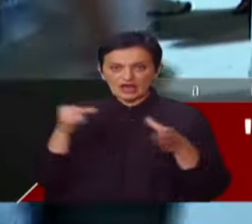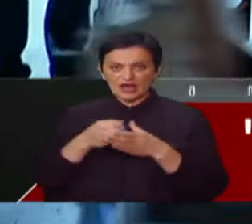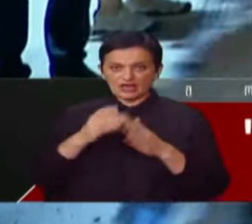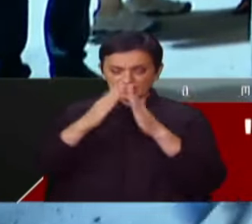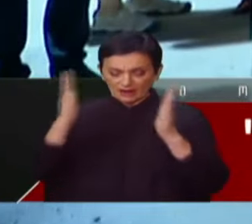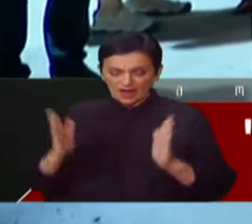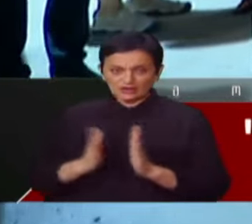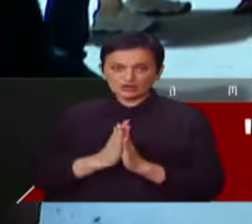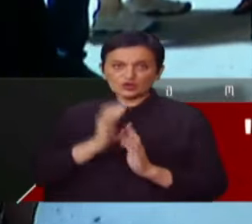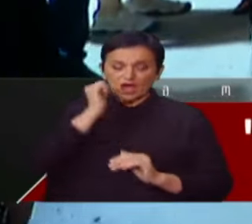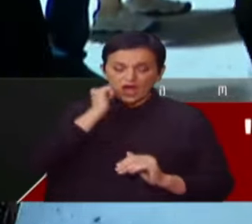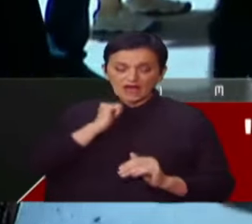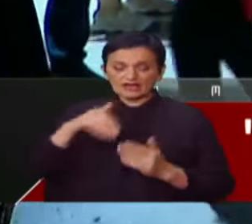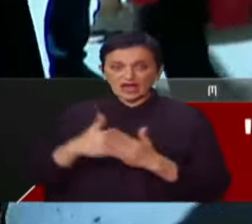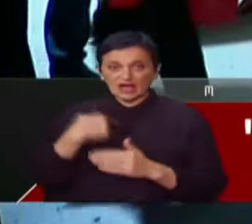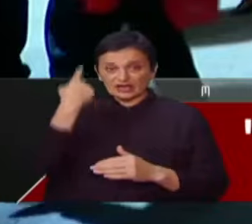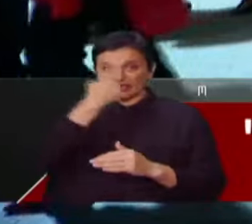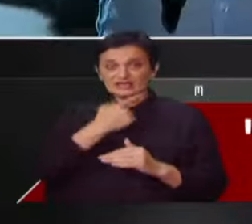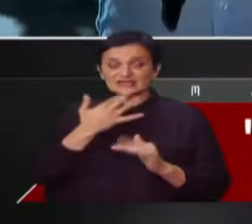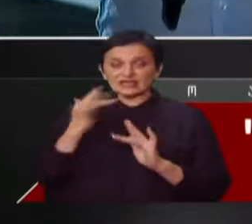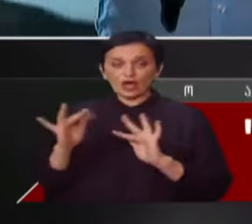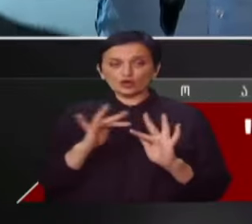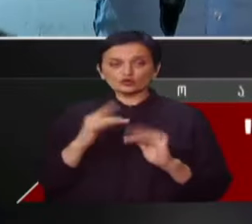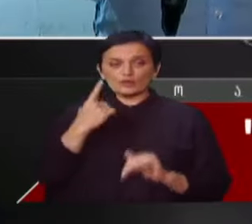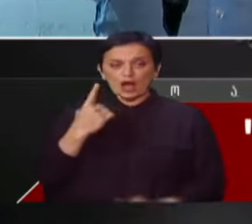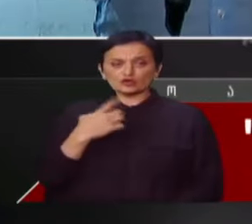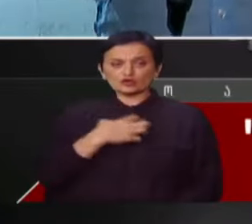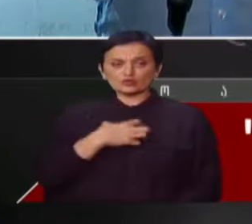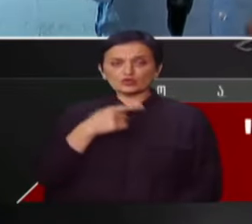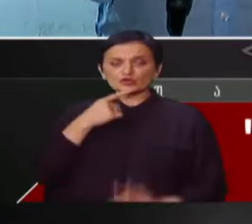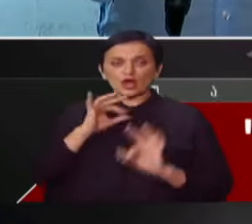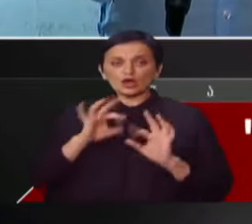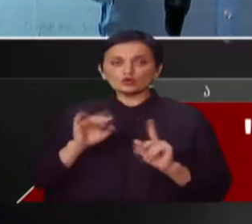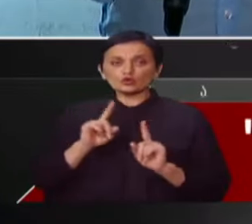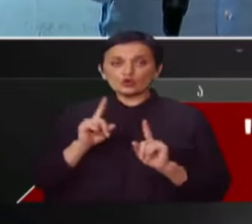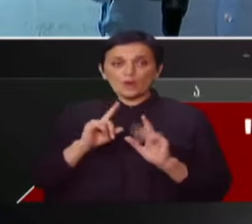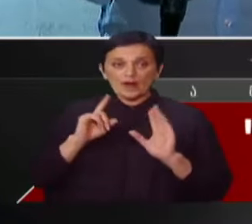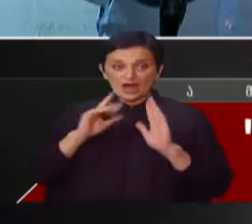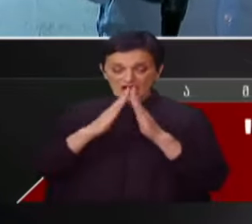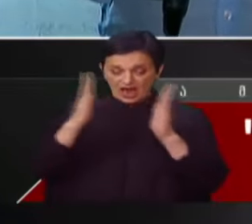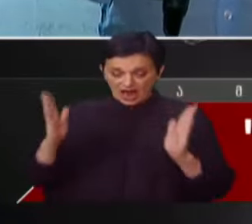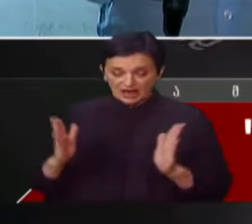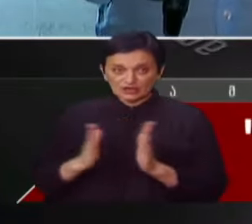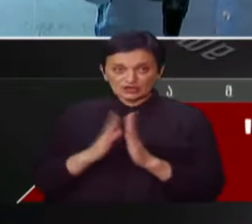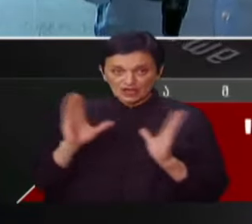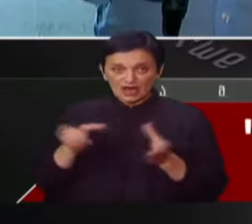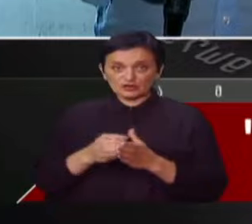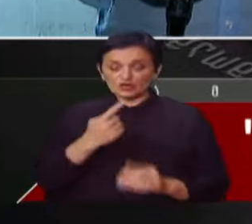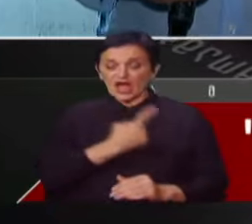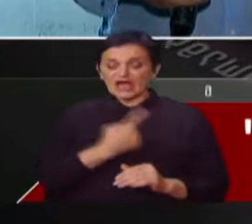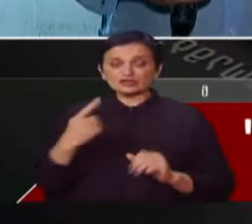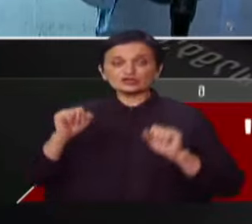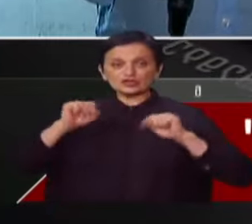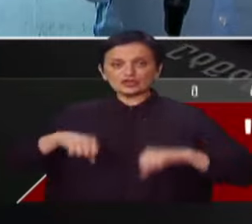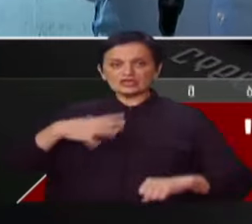საუბარია ახალი თუ ძველი სახე ნაციონალური მოძრაობის, ერთმნიშვნელოვნად აღნიშნავდა იმას, რომ ერთიანობა ერთადერთი შესაძლებლობაა იმის,